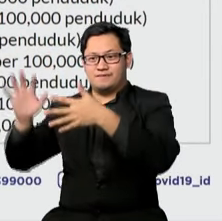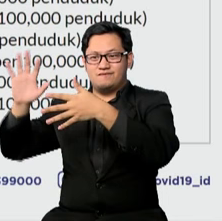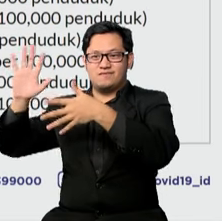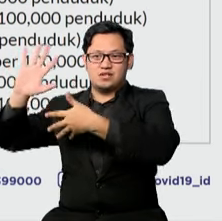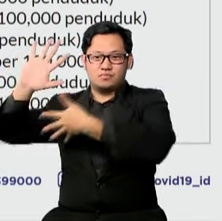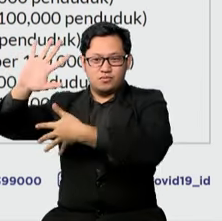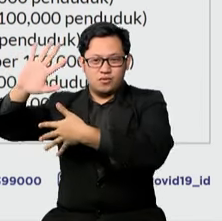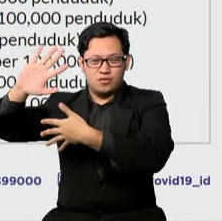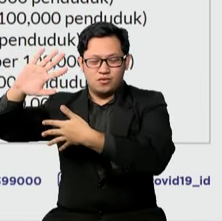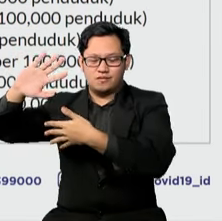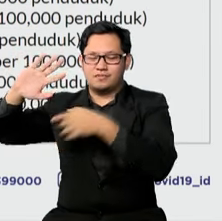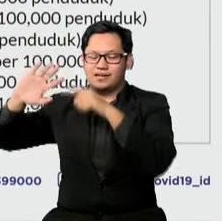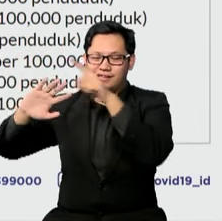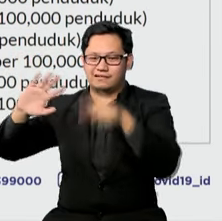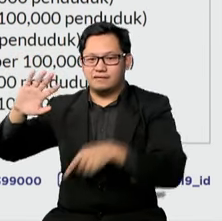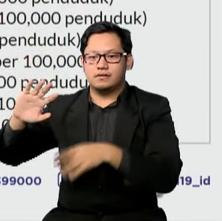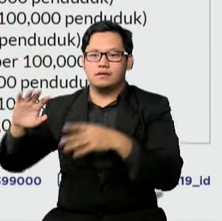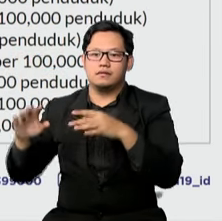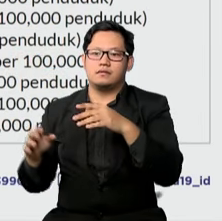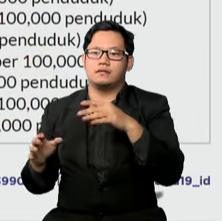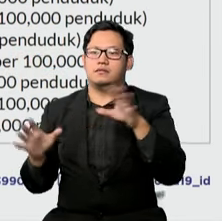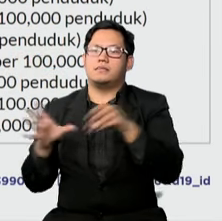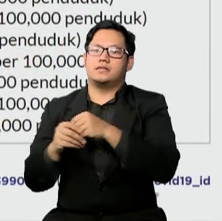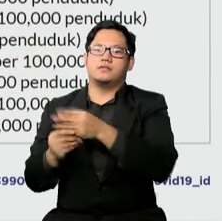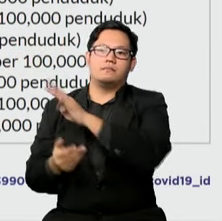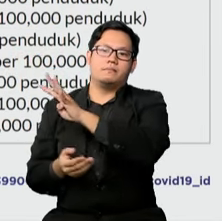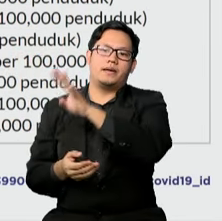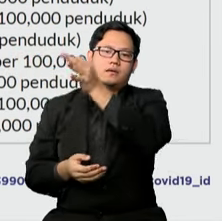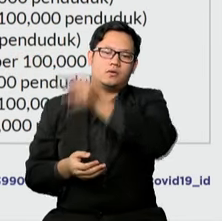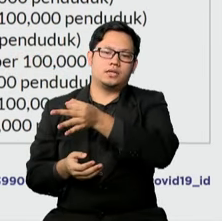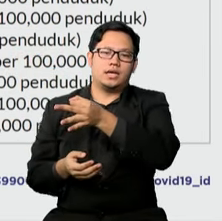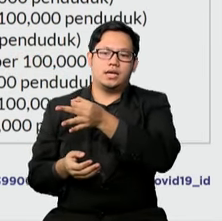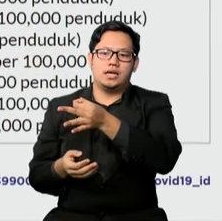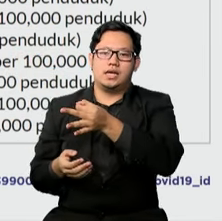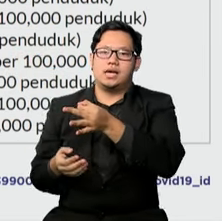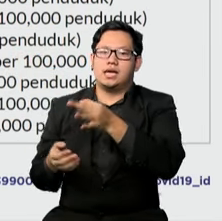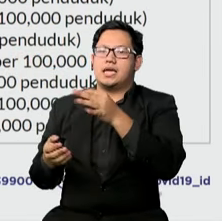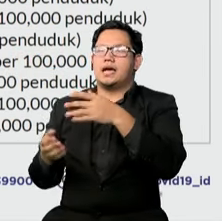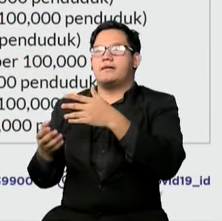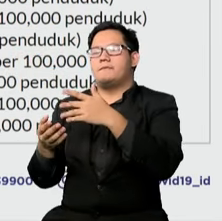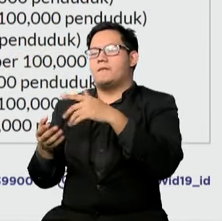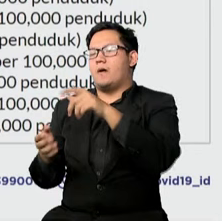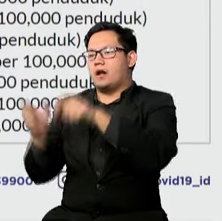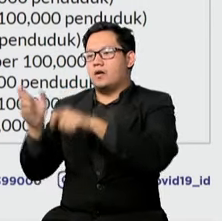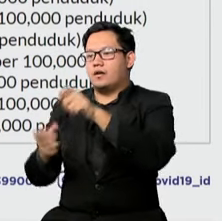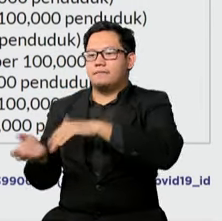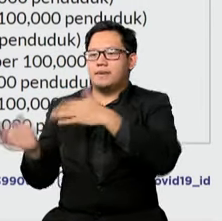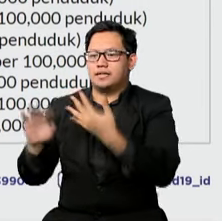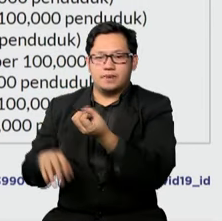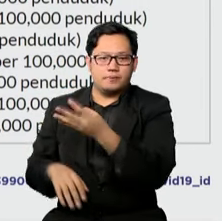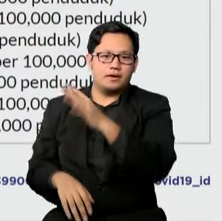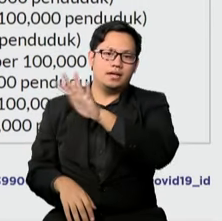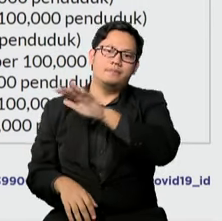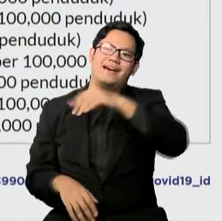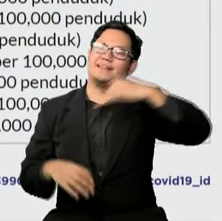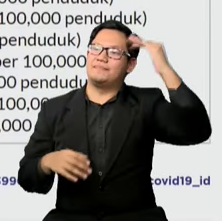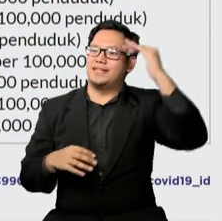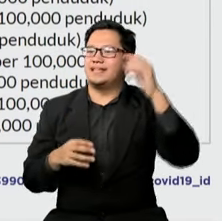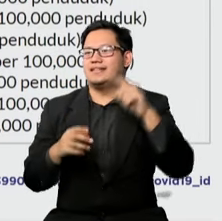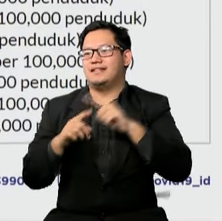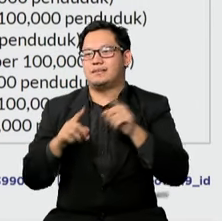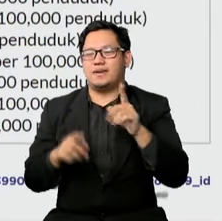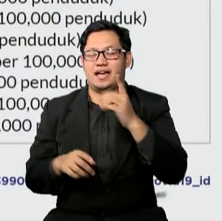dia masuk ke kategori keempat 67 kabupaten kota dengan angka kematian lebih dari lima sedangkan 284 kabupaten-kota